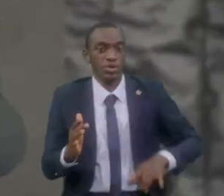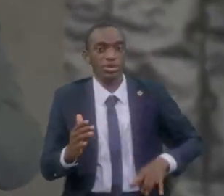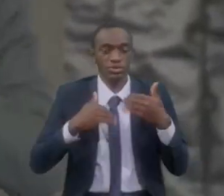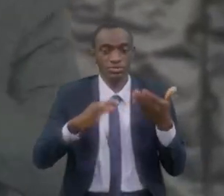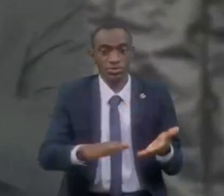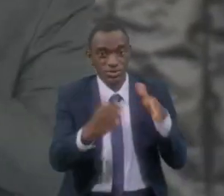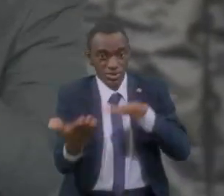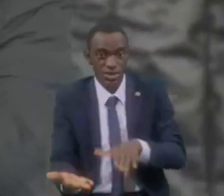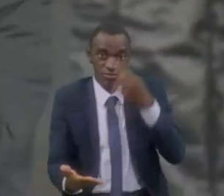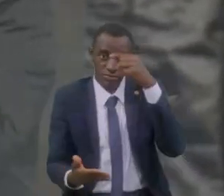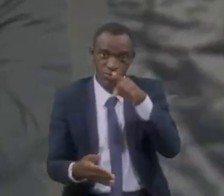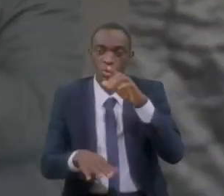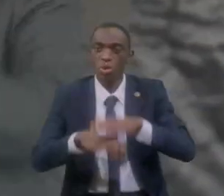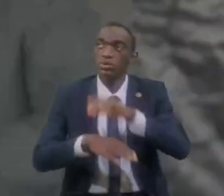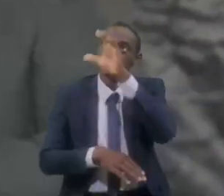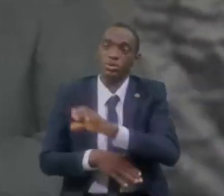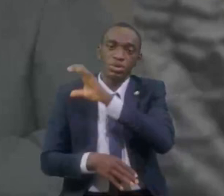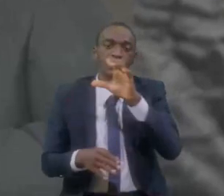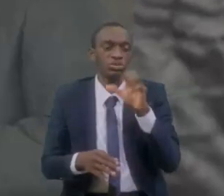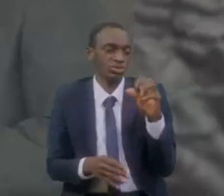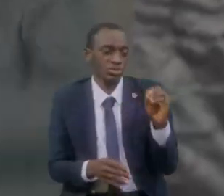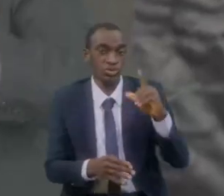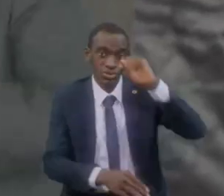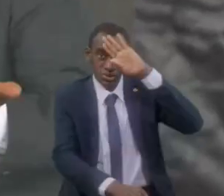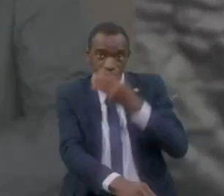la croix. Alors le Fils de l'homme,